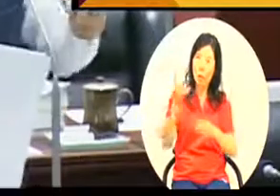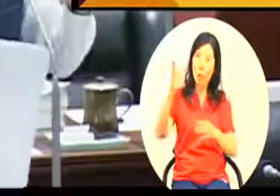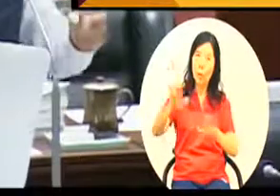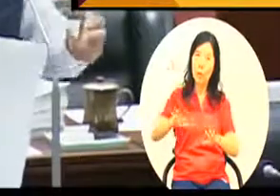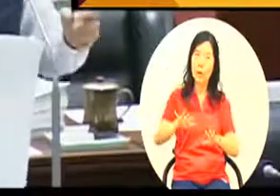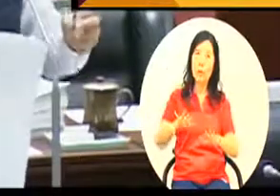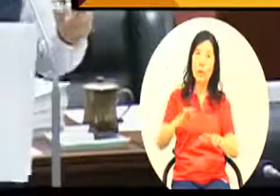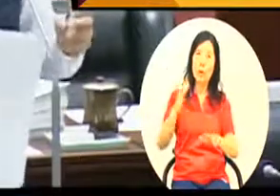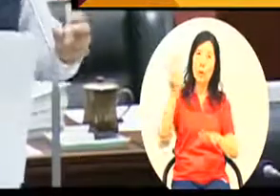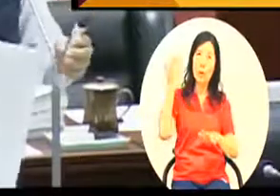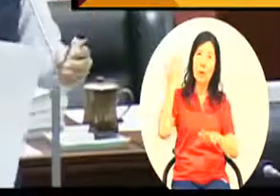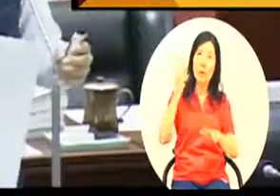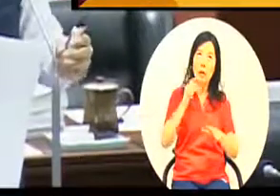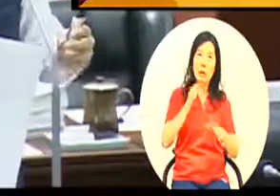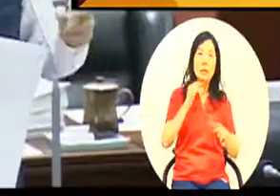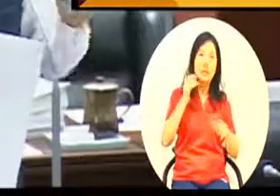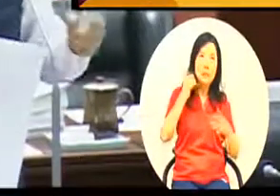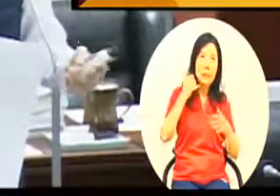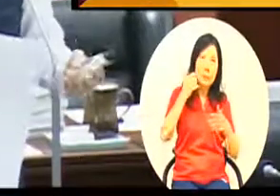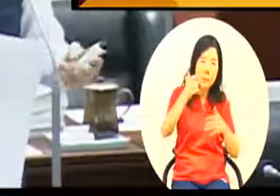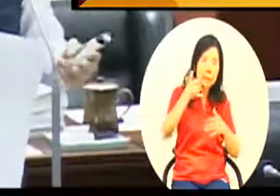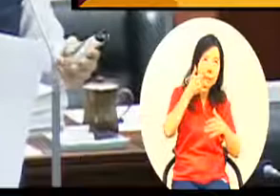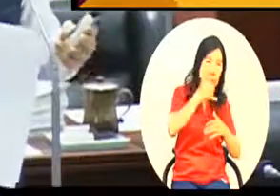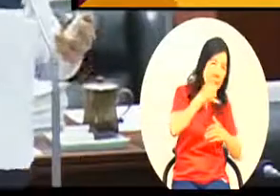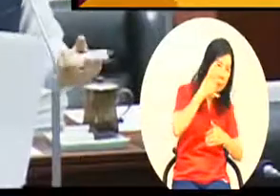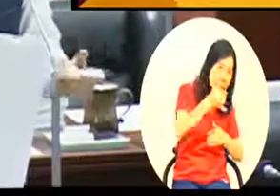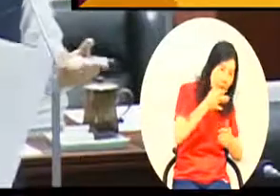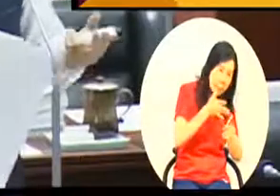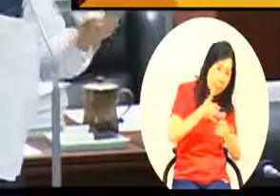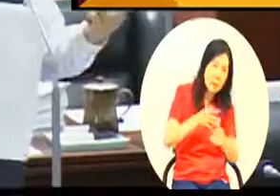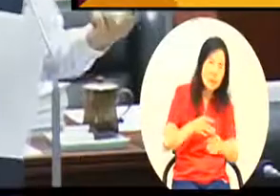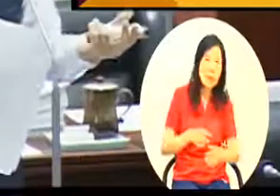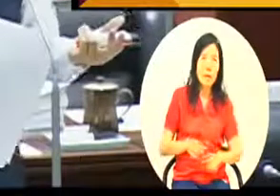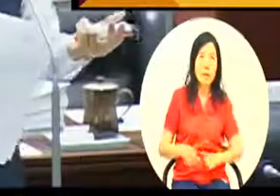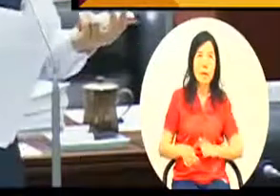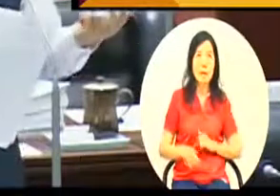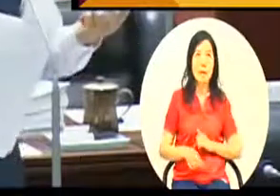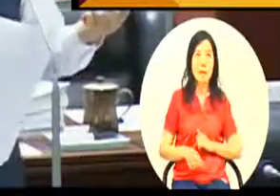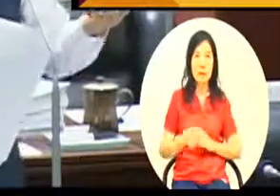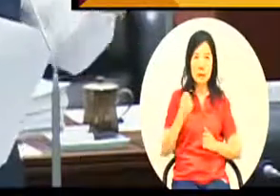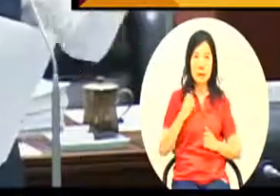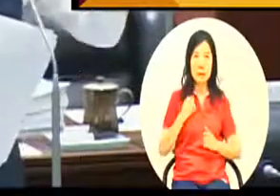是我一间一间打电话去问。那坦白讲，